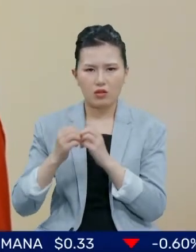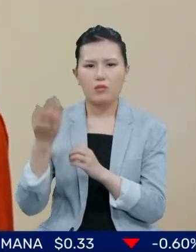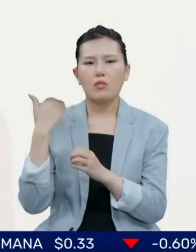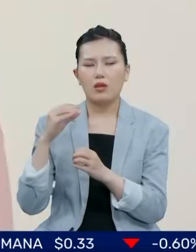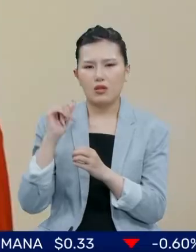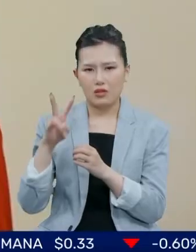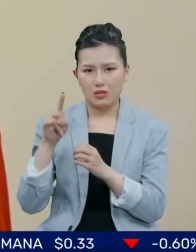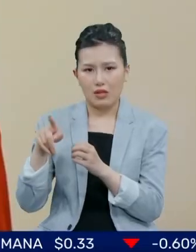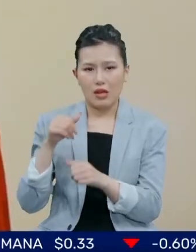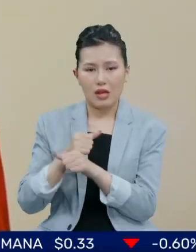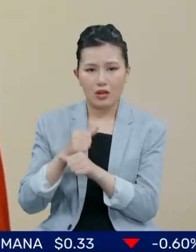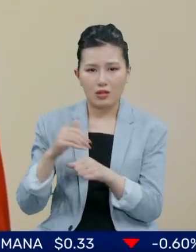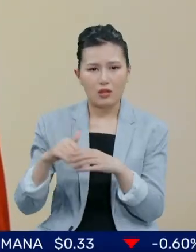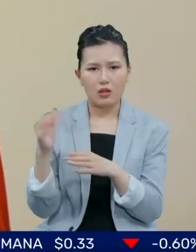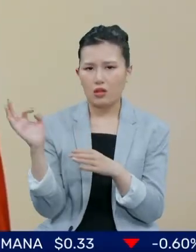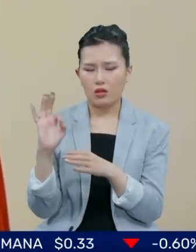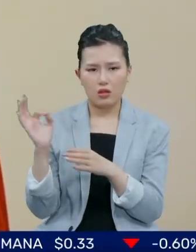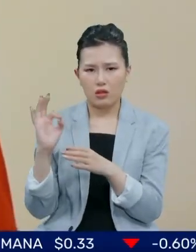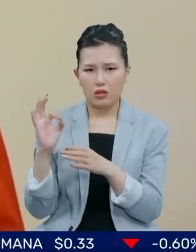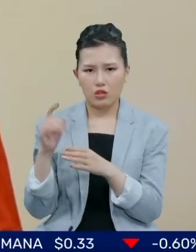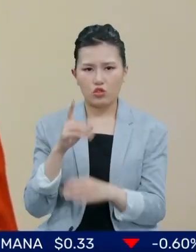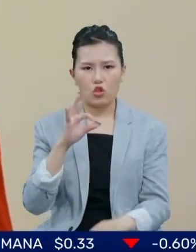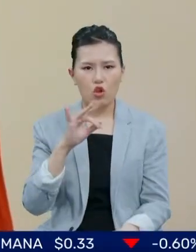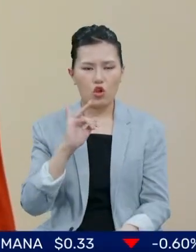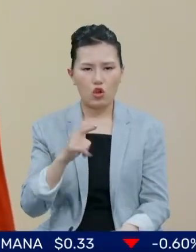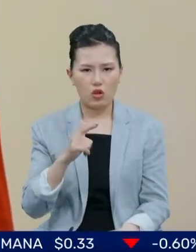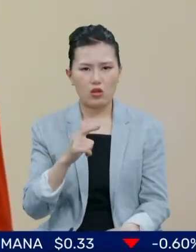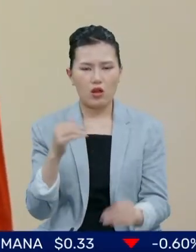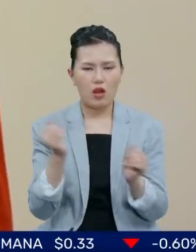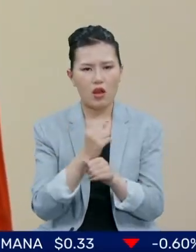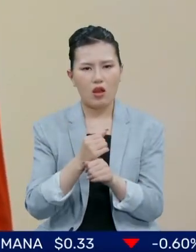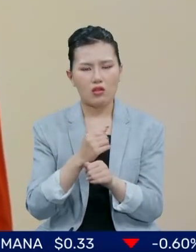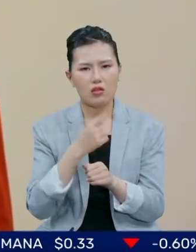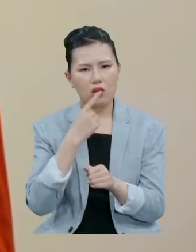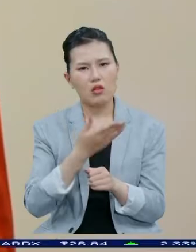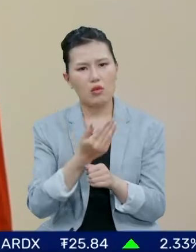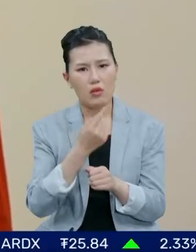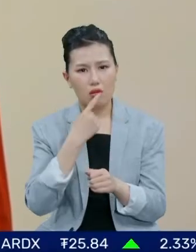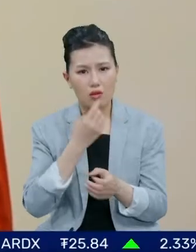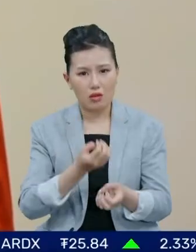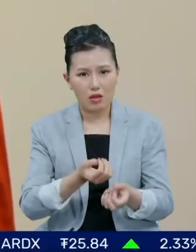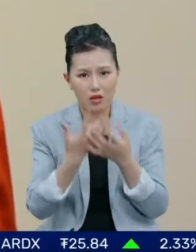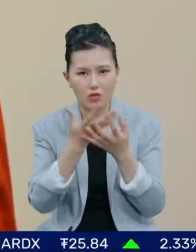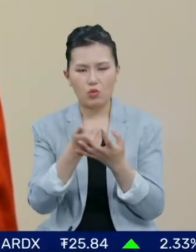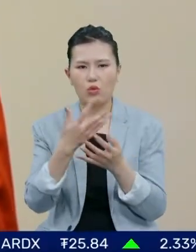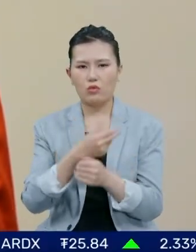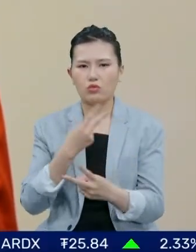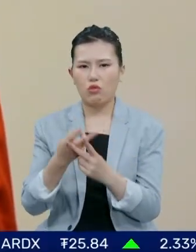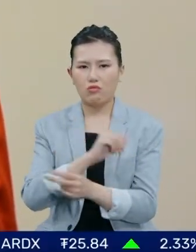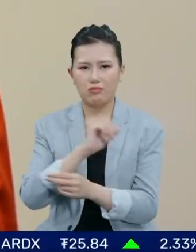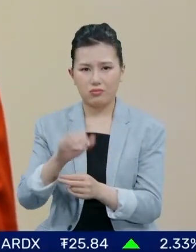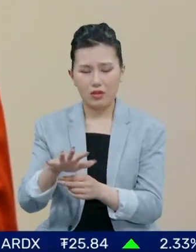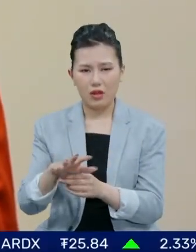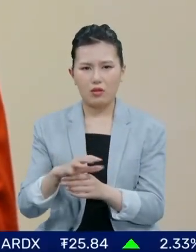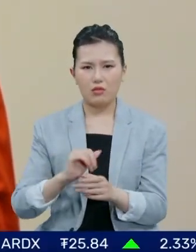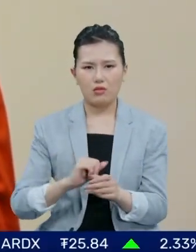байгаа одоо яг зөргийн хэрэг дээр ажиллаад ингээд хуурамч нотлох баримт бүрдүүлээд хуурамчаар яллахад бүр оролцсон